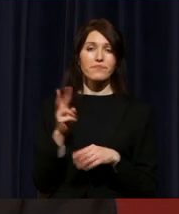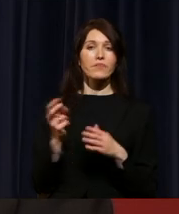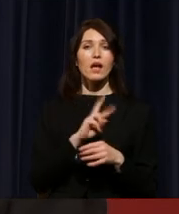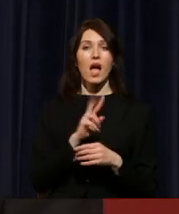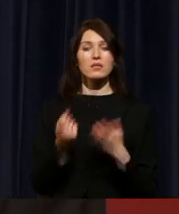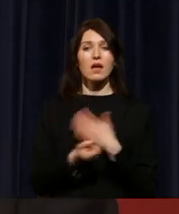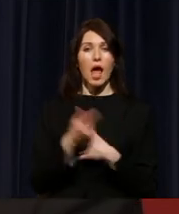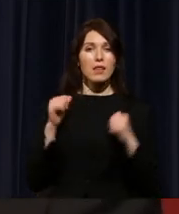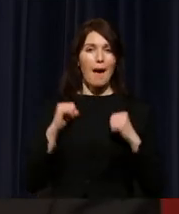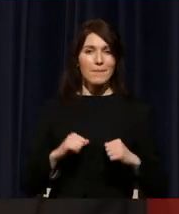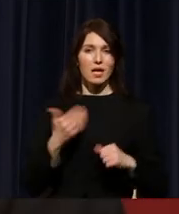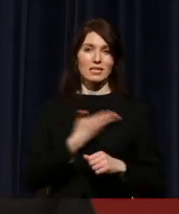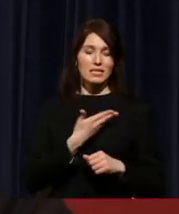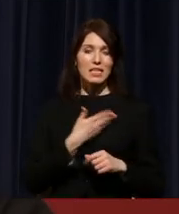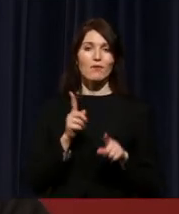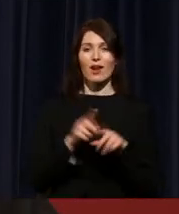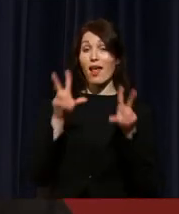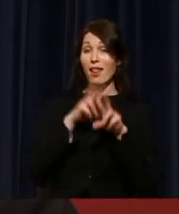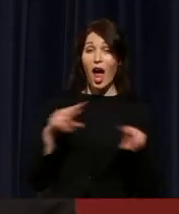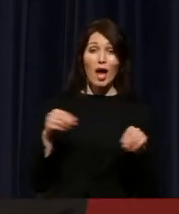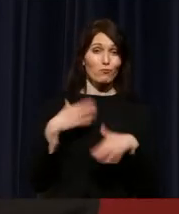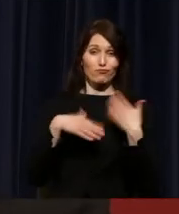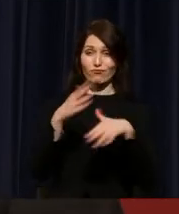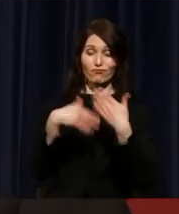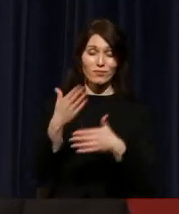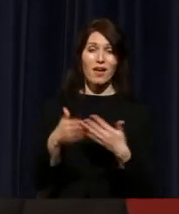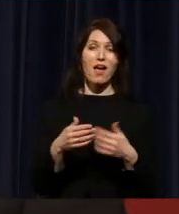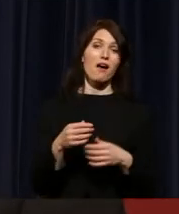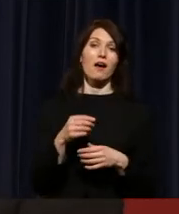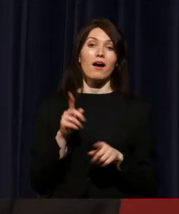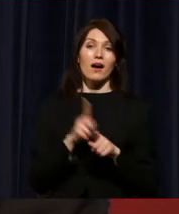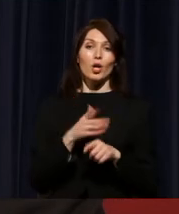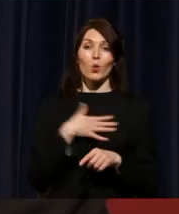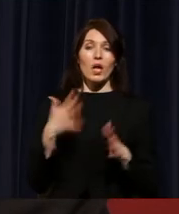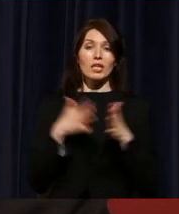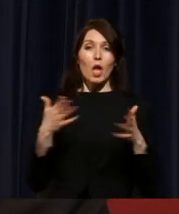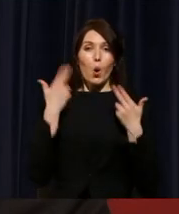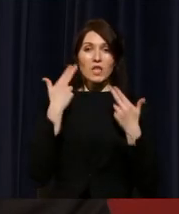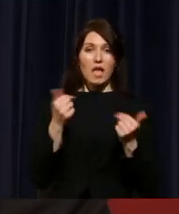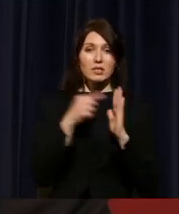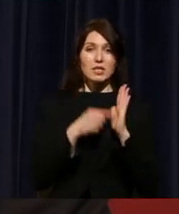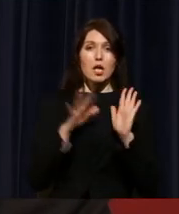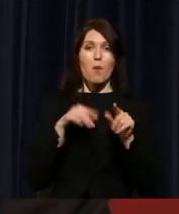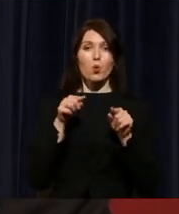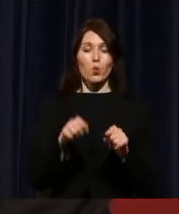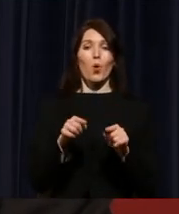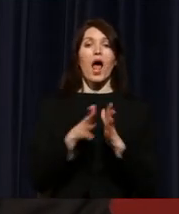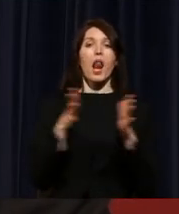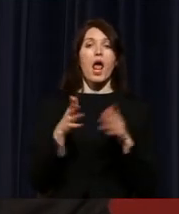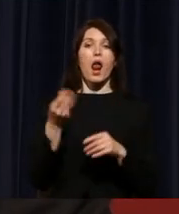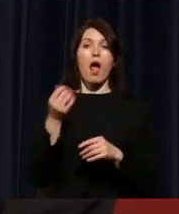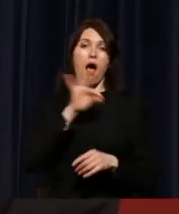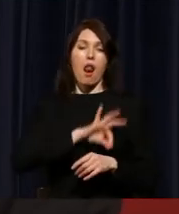kas rada apmierinājumu dzīvē un laimi un tā tālāk un Ir ļoti daudz atziņas par to, ka liela